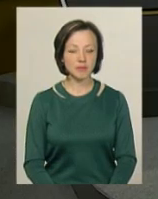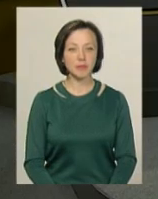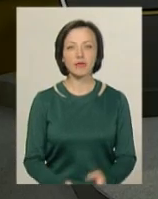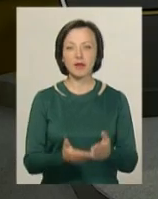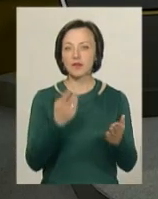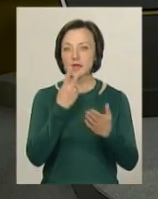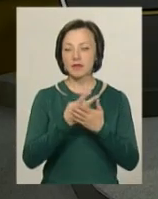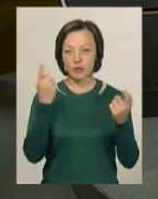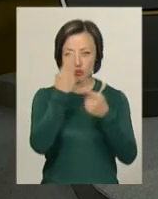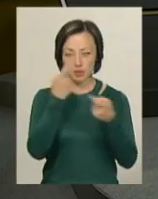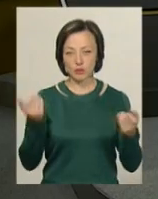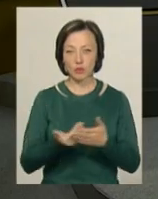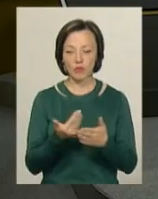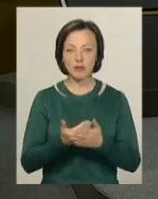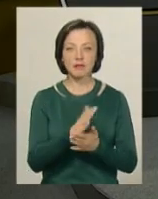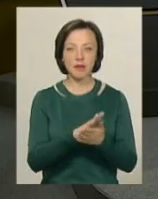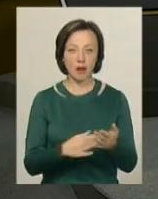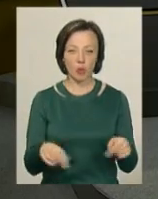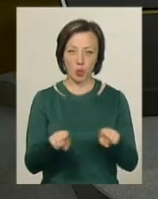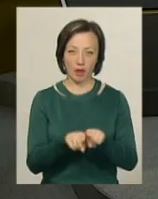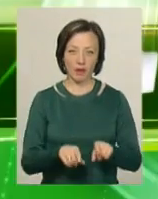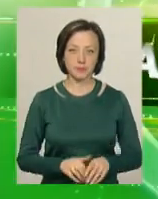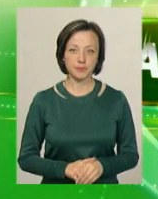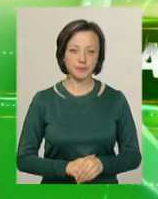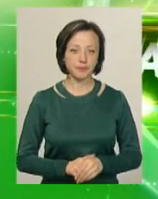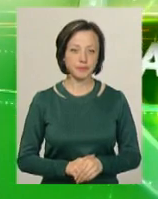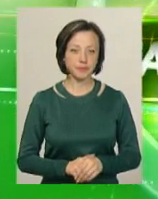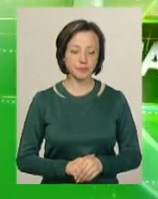Ви дивитесь інформаційний випуск новин і далі про таке.